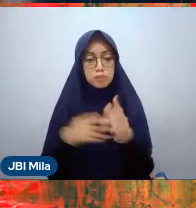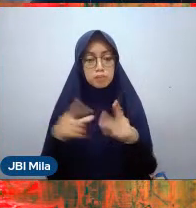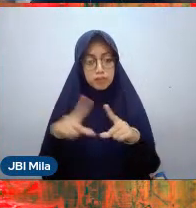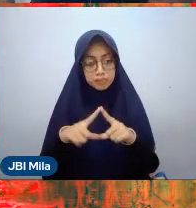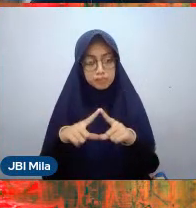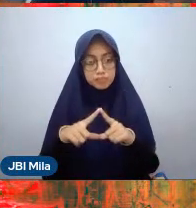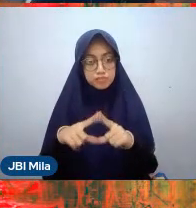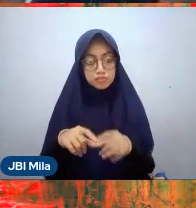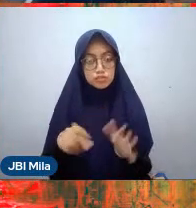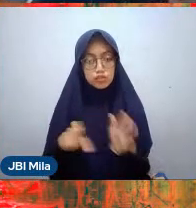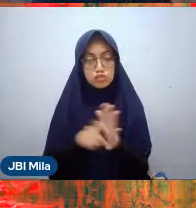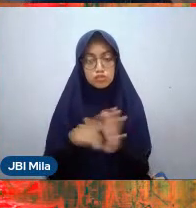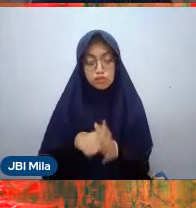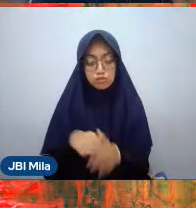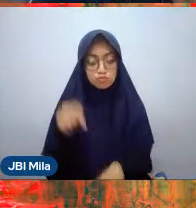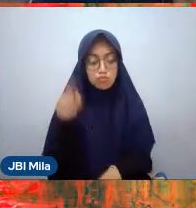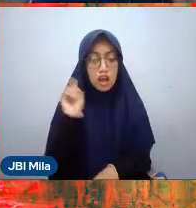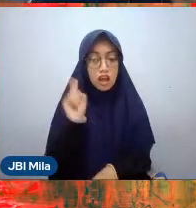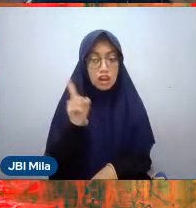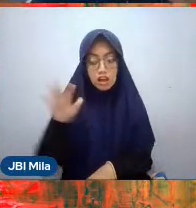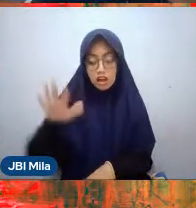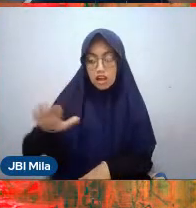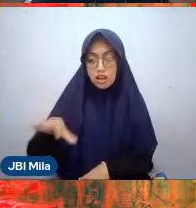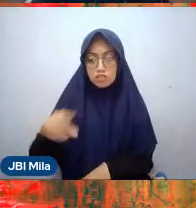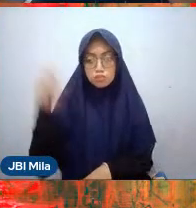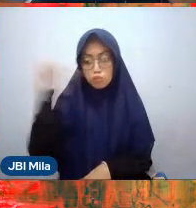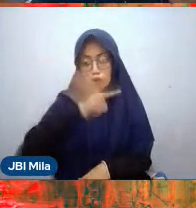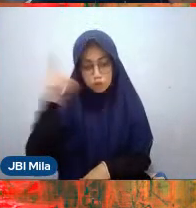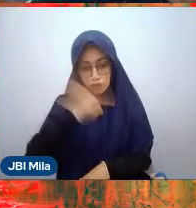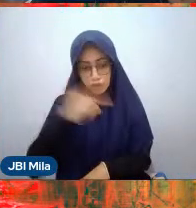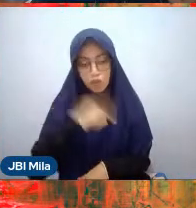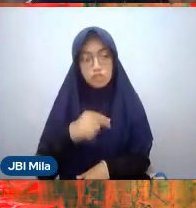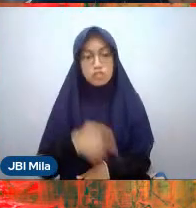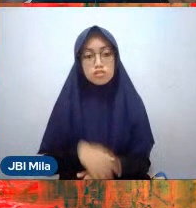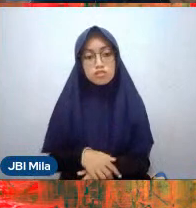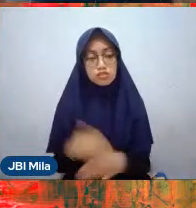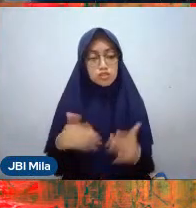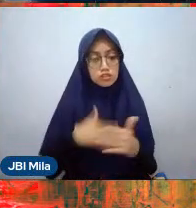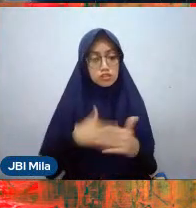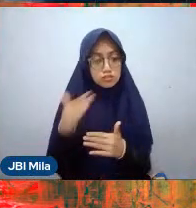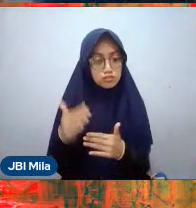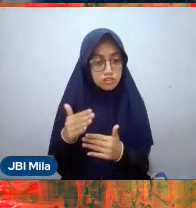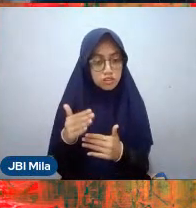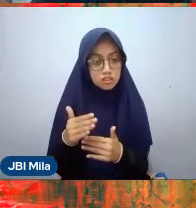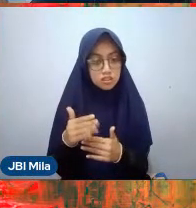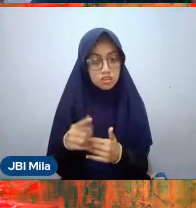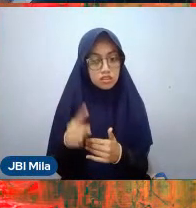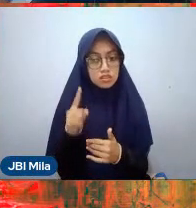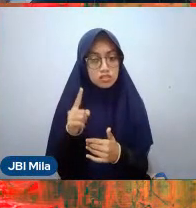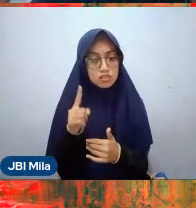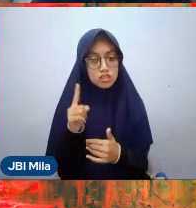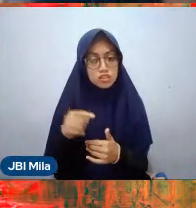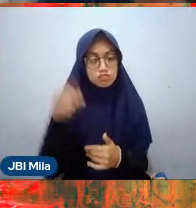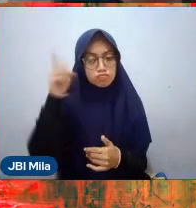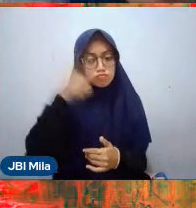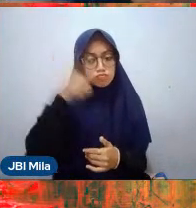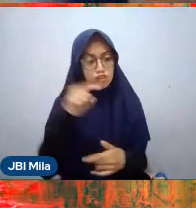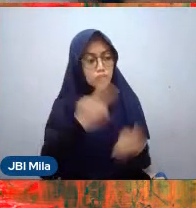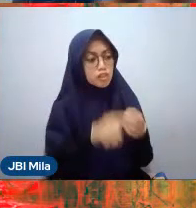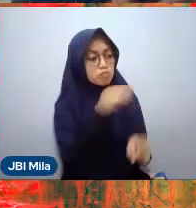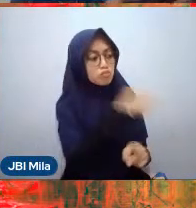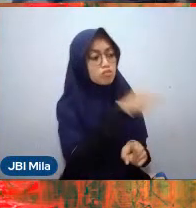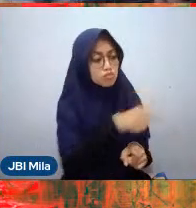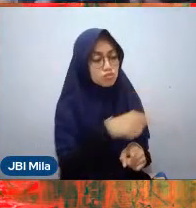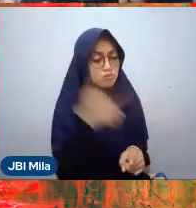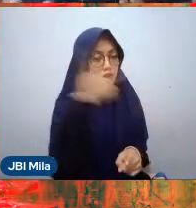anak marah, misalnya gitu kan. Terus kemudian dia marah sama temannya. Nah,